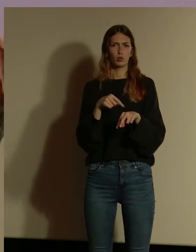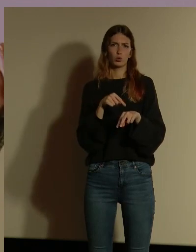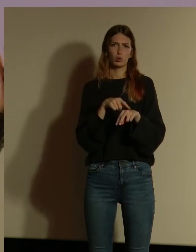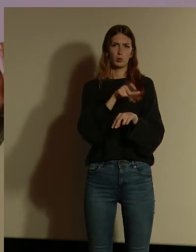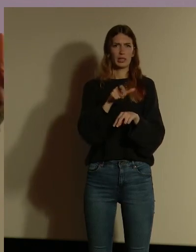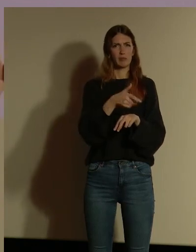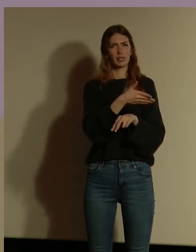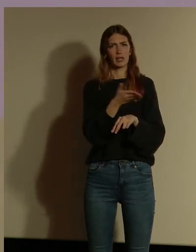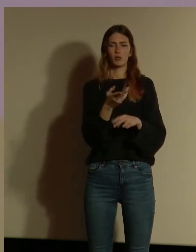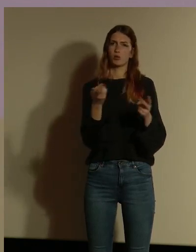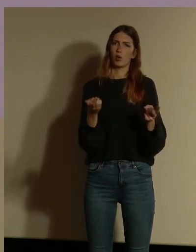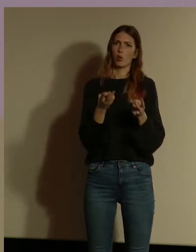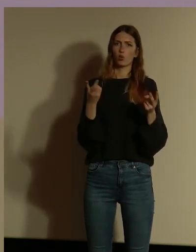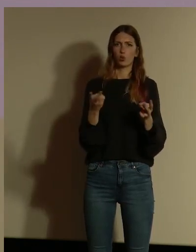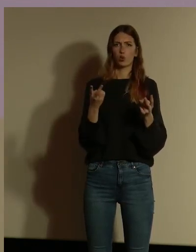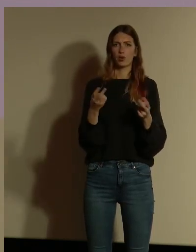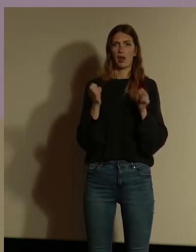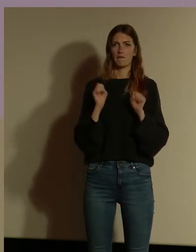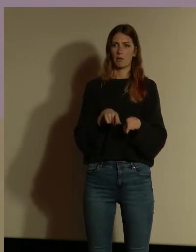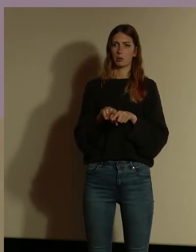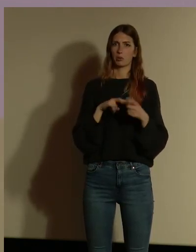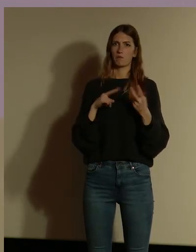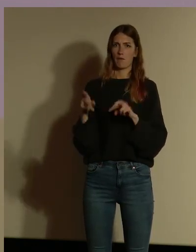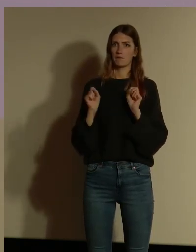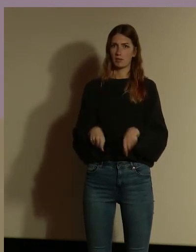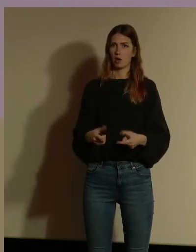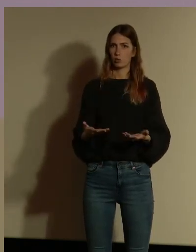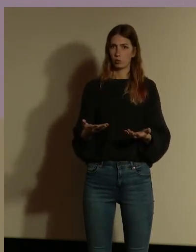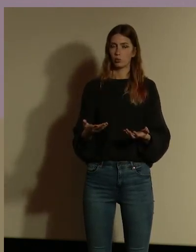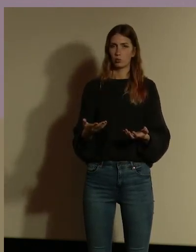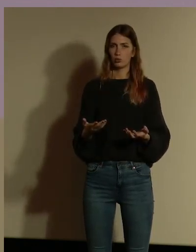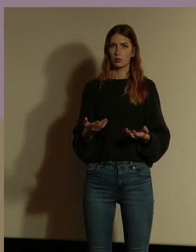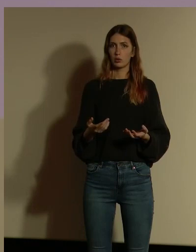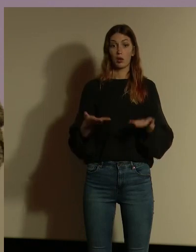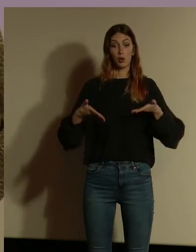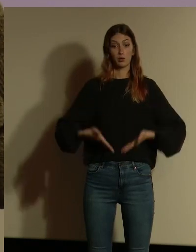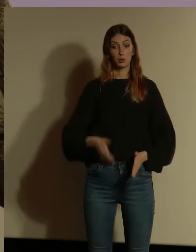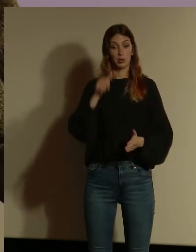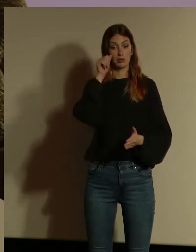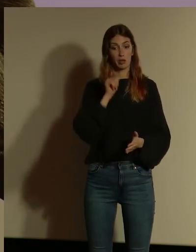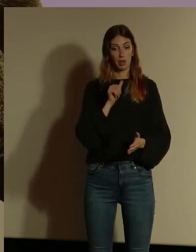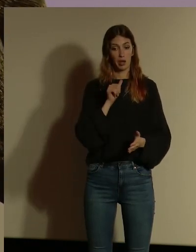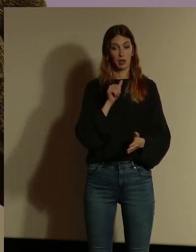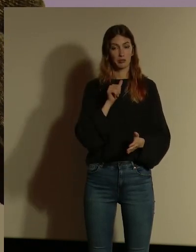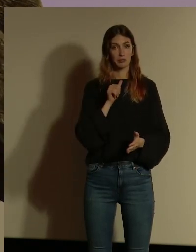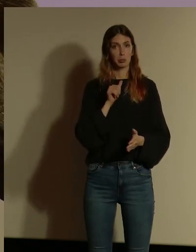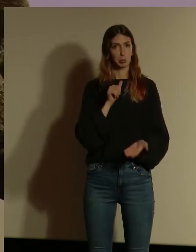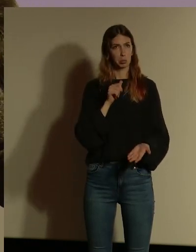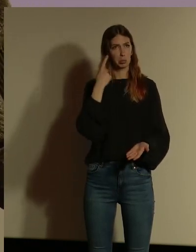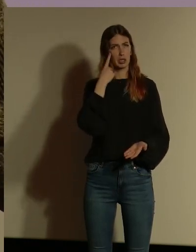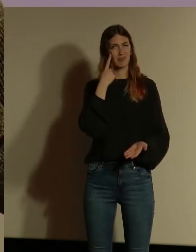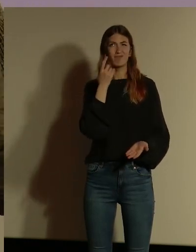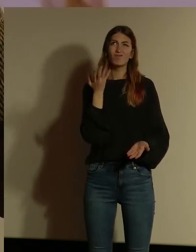sellise mulje, just kui meil olekski võimalus sugu vahetada. Et olen sündinud naisena ja siis